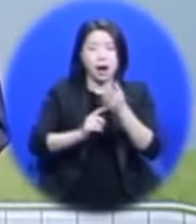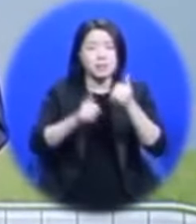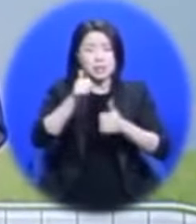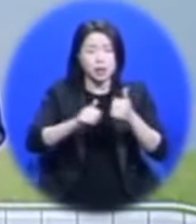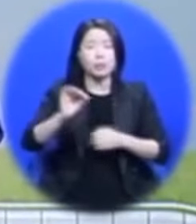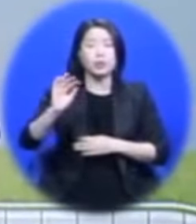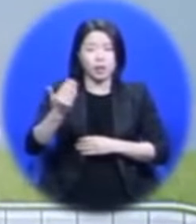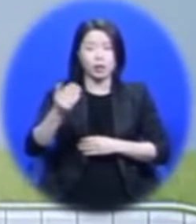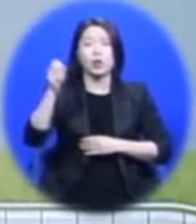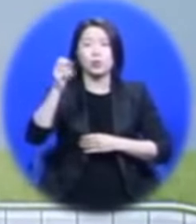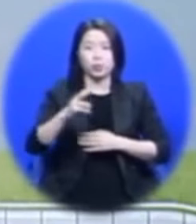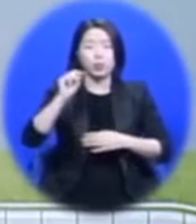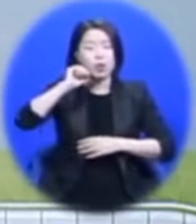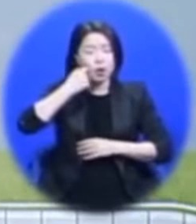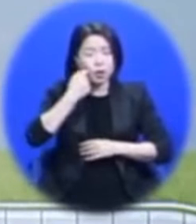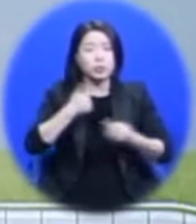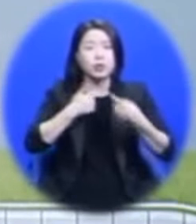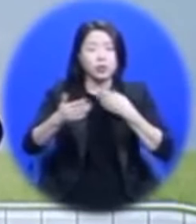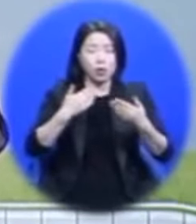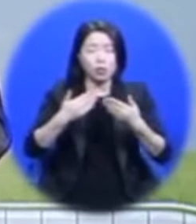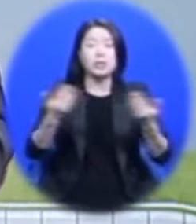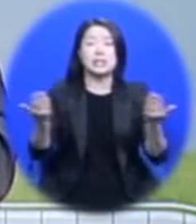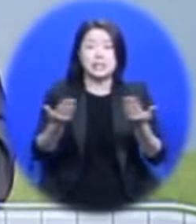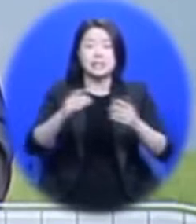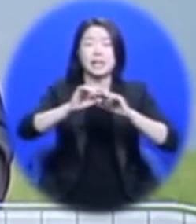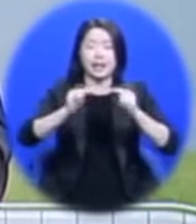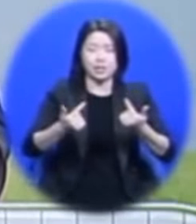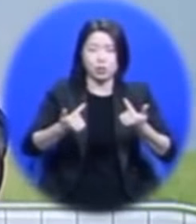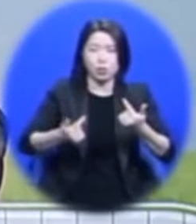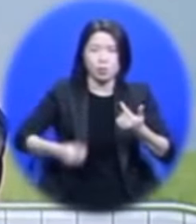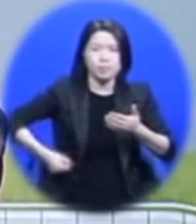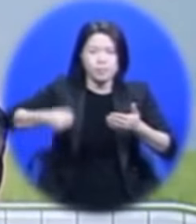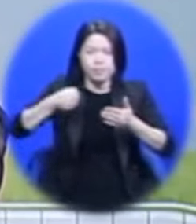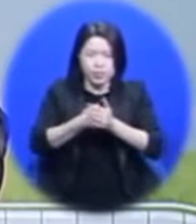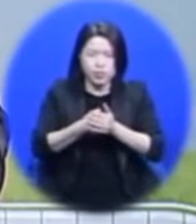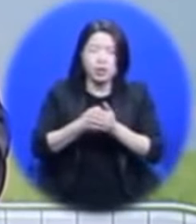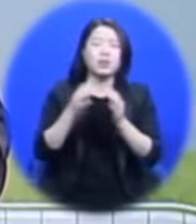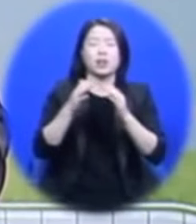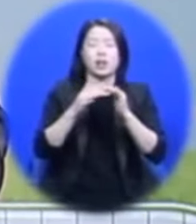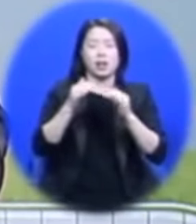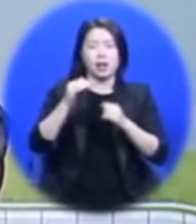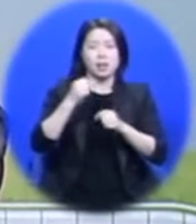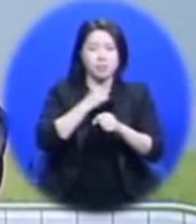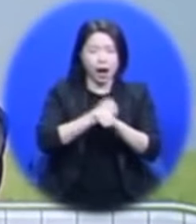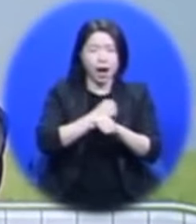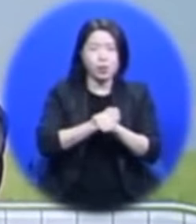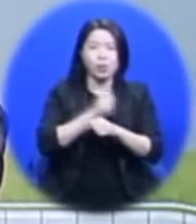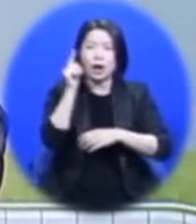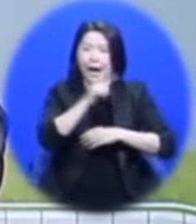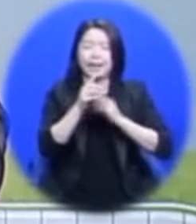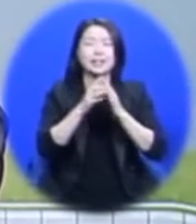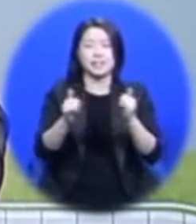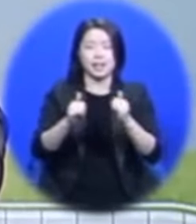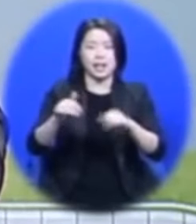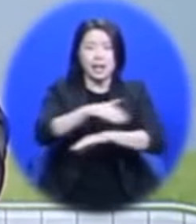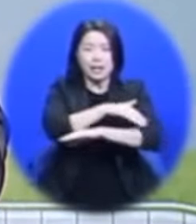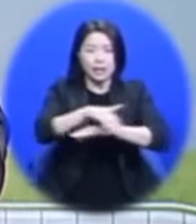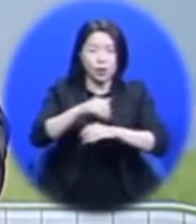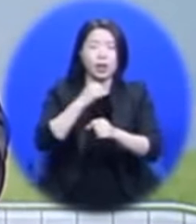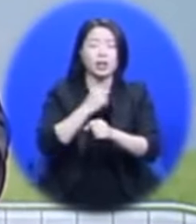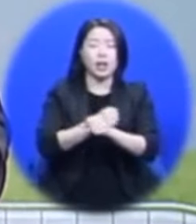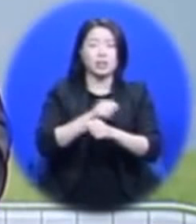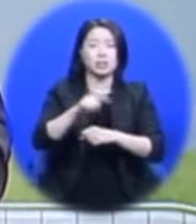되고 또 어려움도 겪는 일이 아니고 아예 작정을 한 악한 자입니다. 계획하는 게